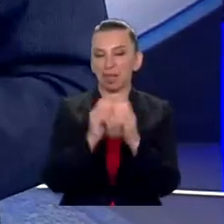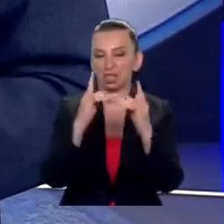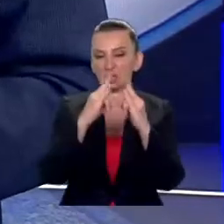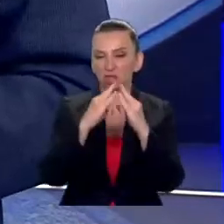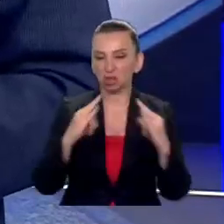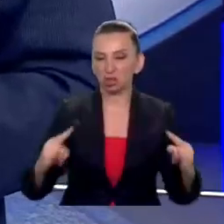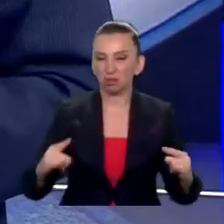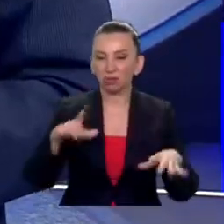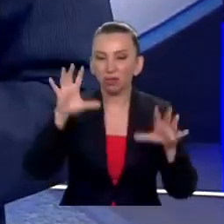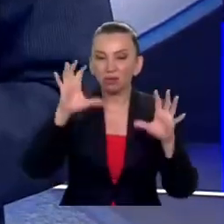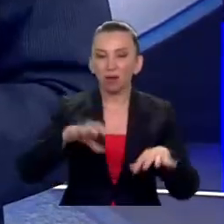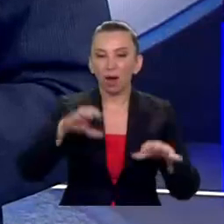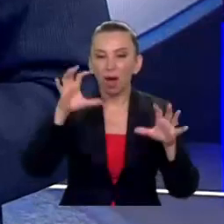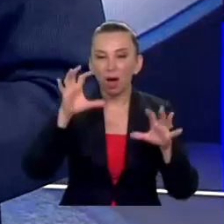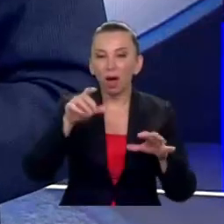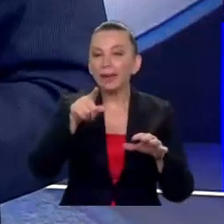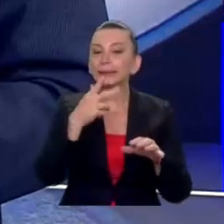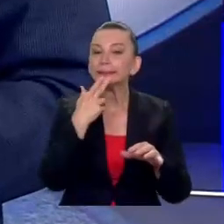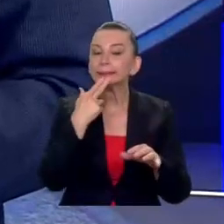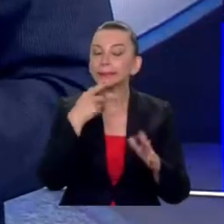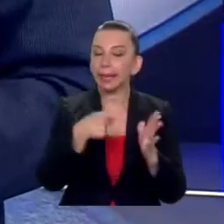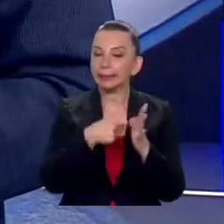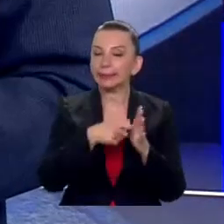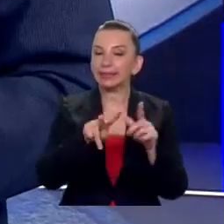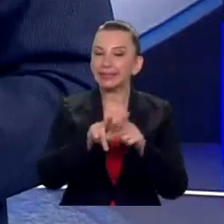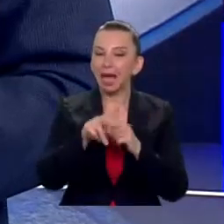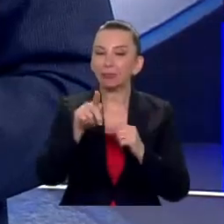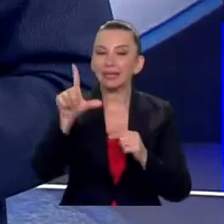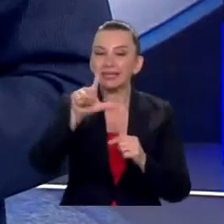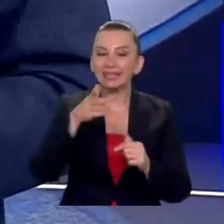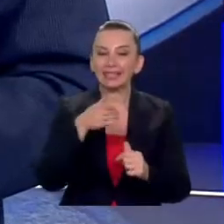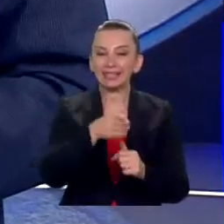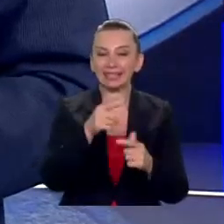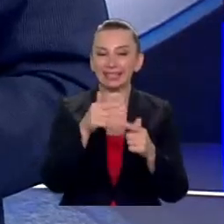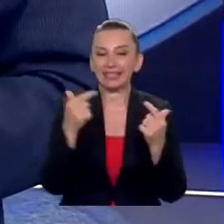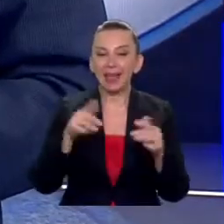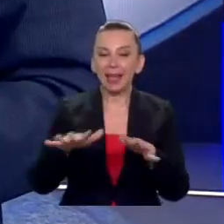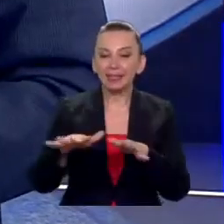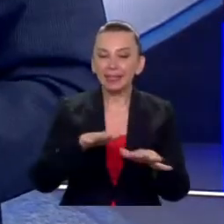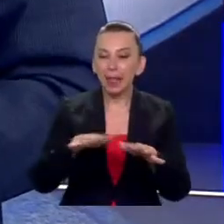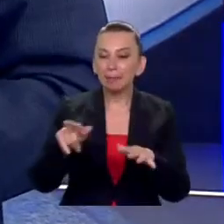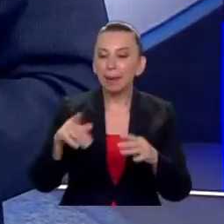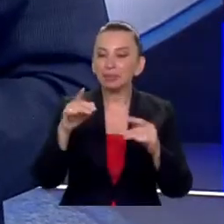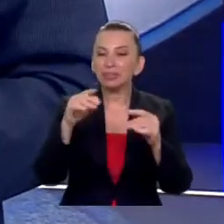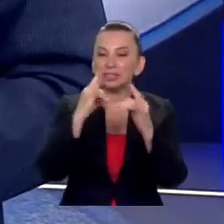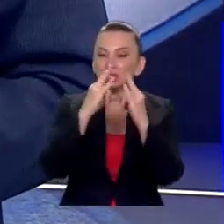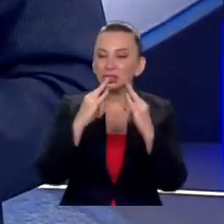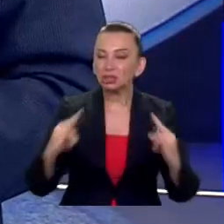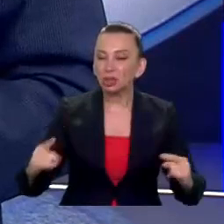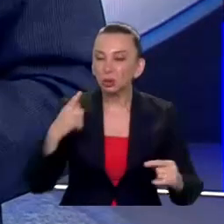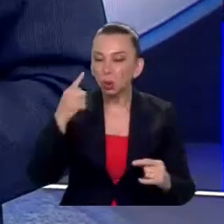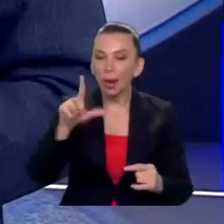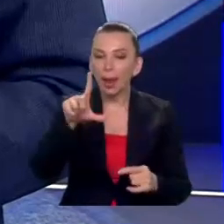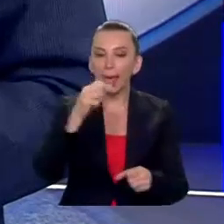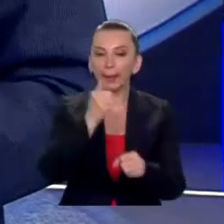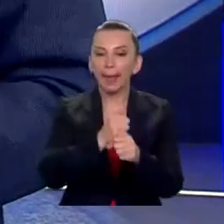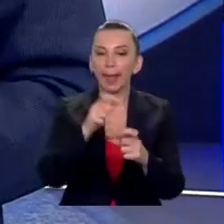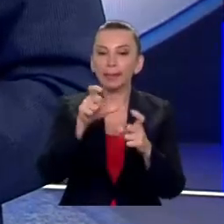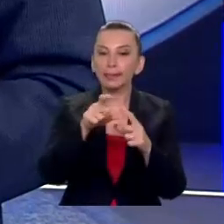Yağmur zorlu şartlarda hazırlandı liselere giriş sınavına ve deprem çadırındaki çalışmalarıyla LGS'de zirveye adını